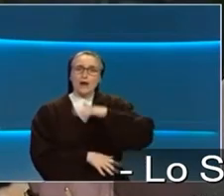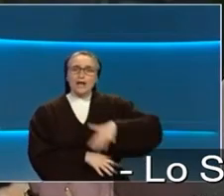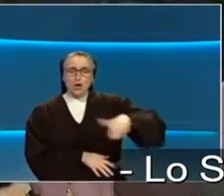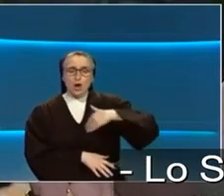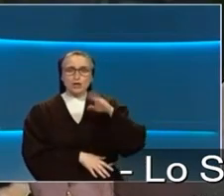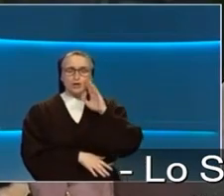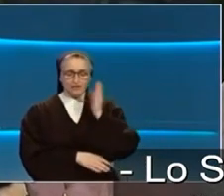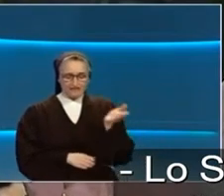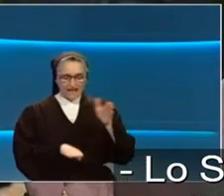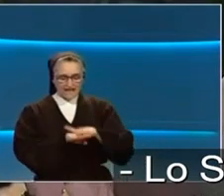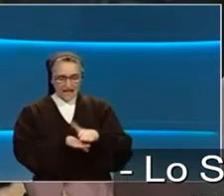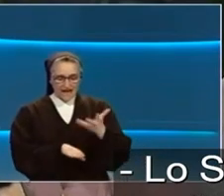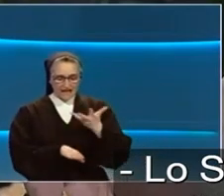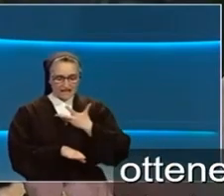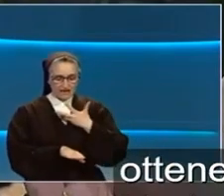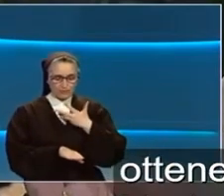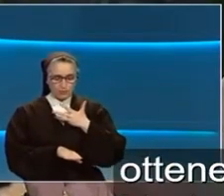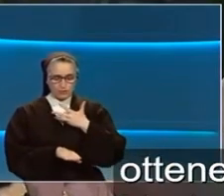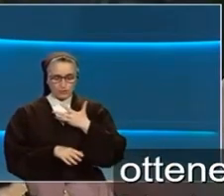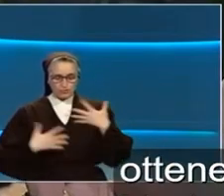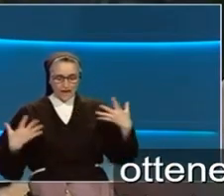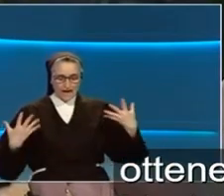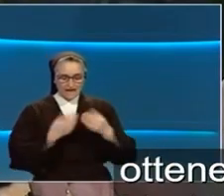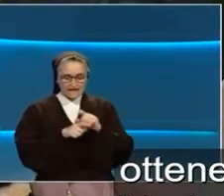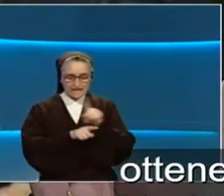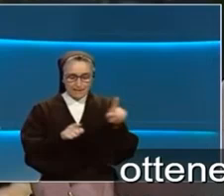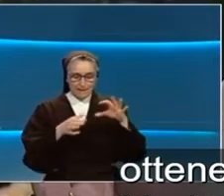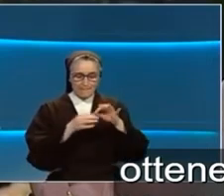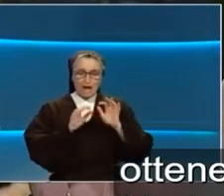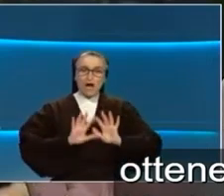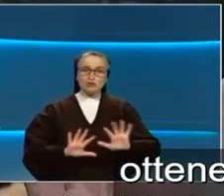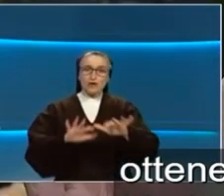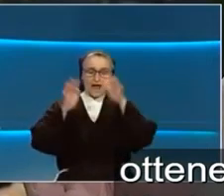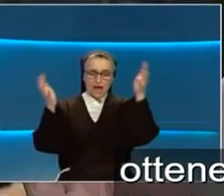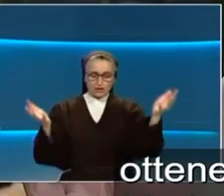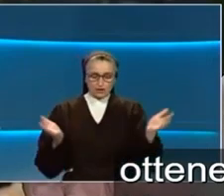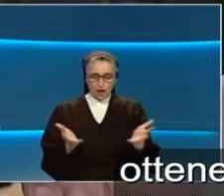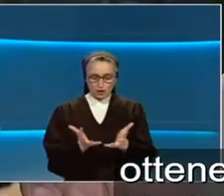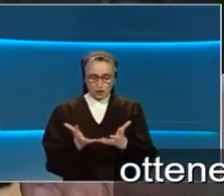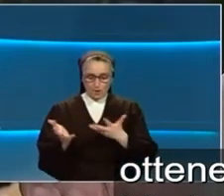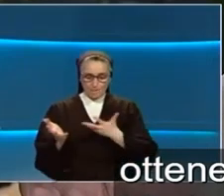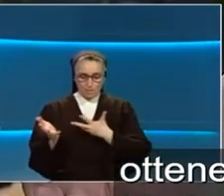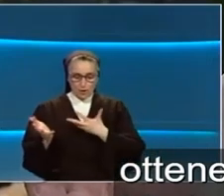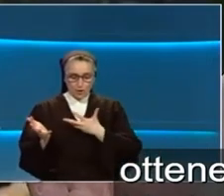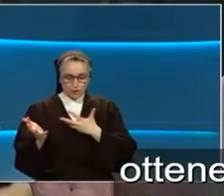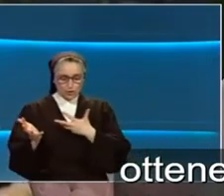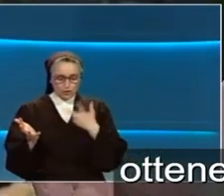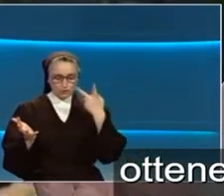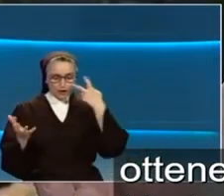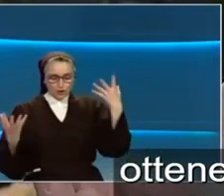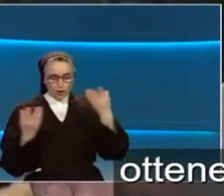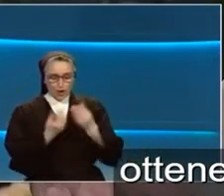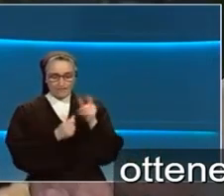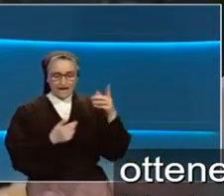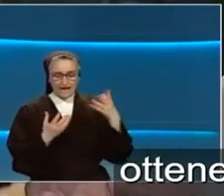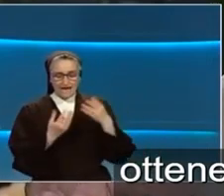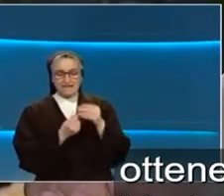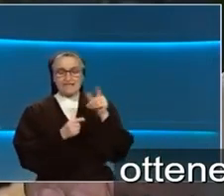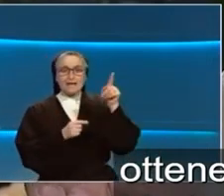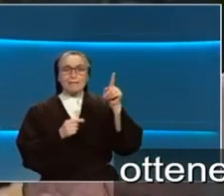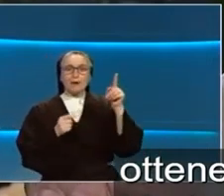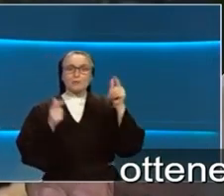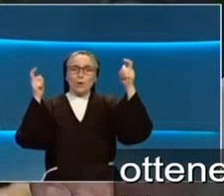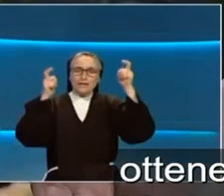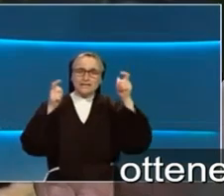Iosef eius Ponso, cum beatis apostolis tuis et gloriosis martiribus et omnibus